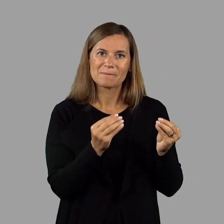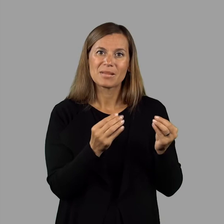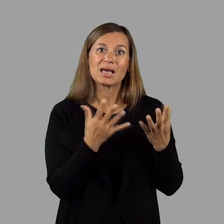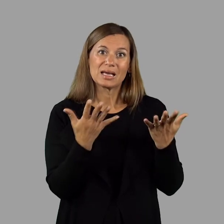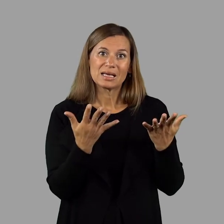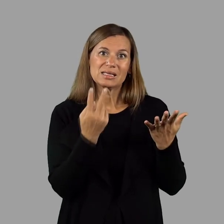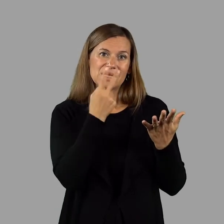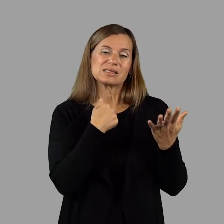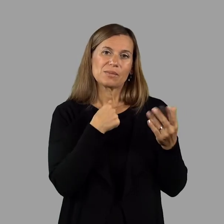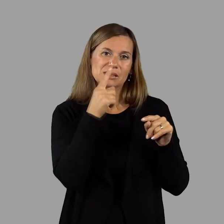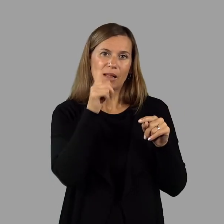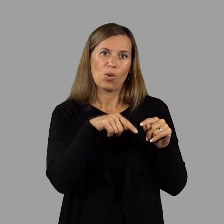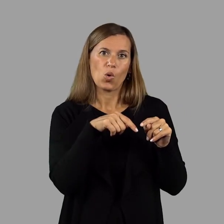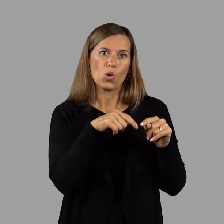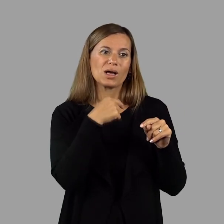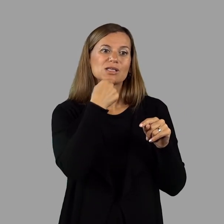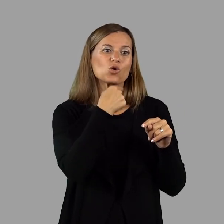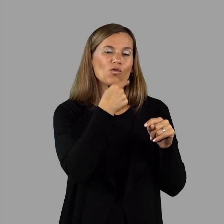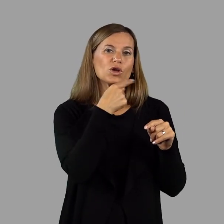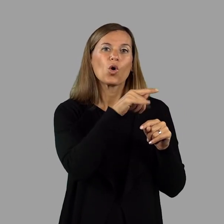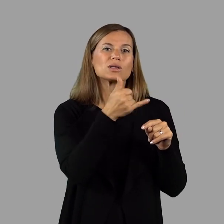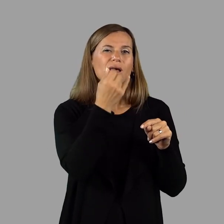Očitno sem slabo izgovoril in me